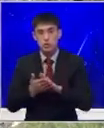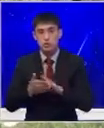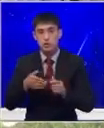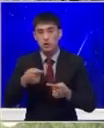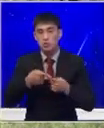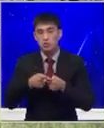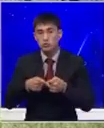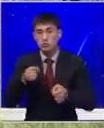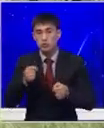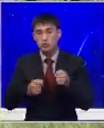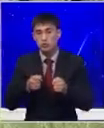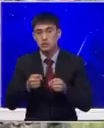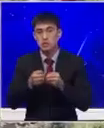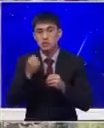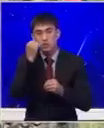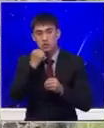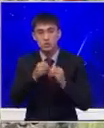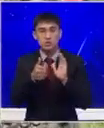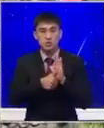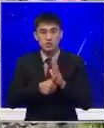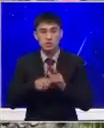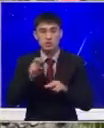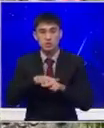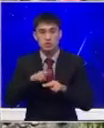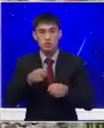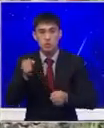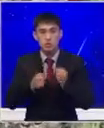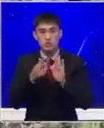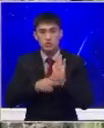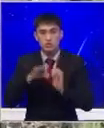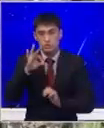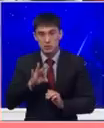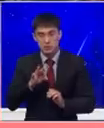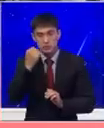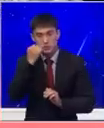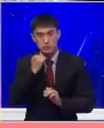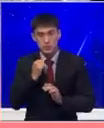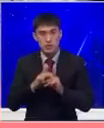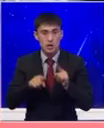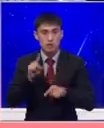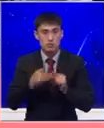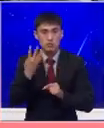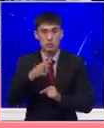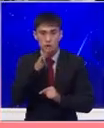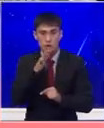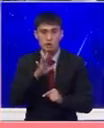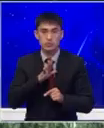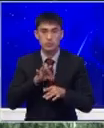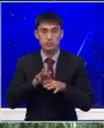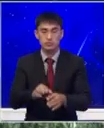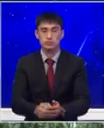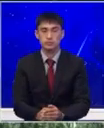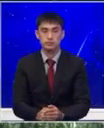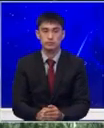транспорта износ 16 патрульных машин порядка 80 процентов некоторым из них уже более 40 лет